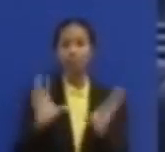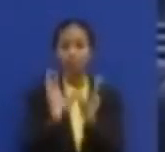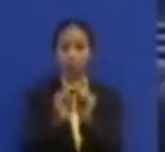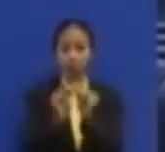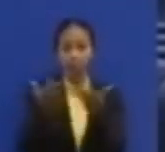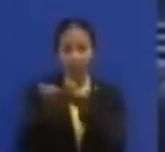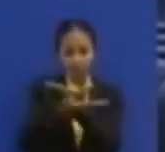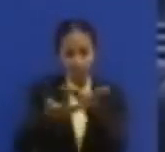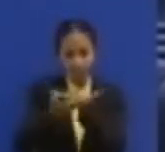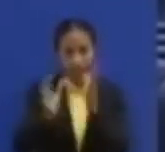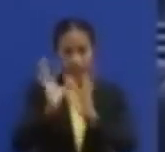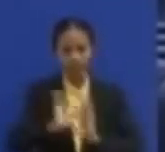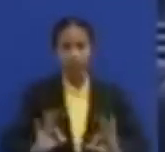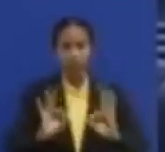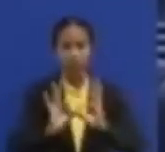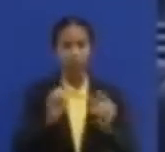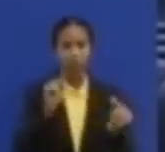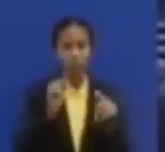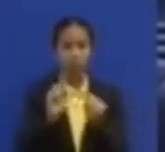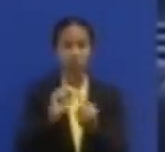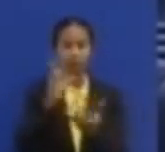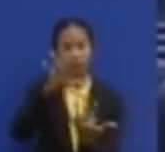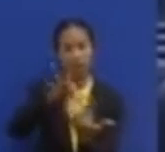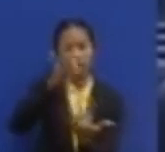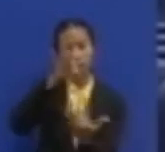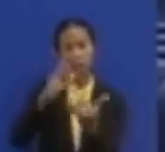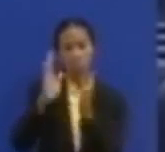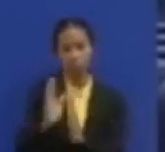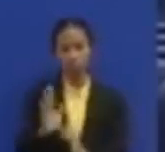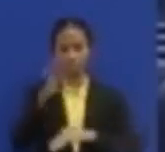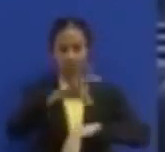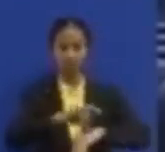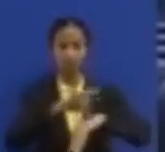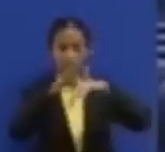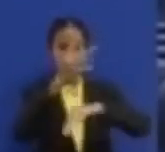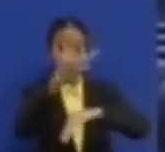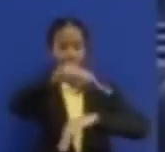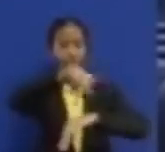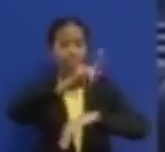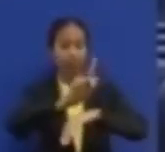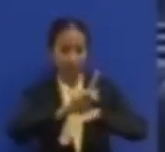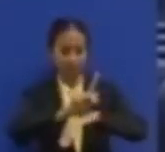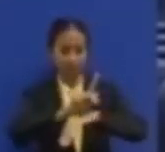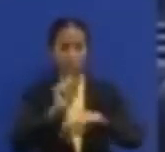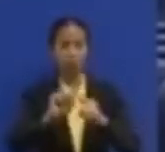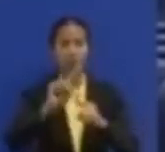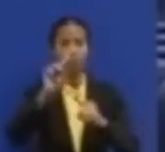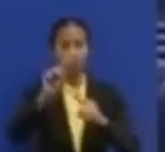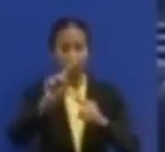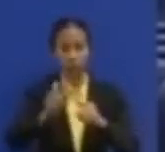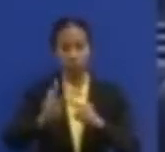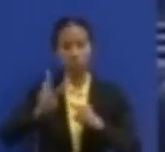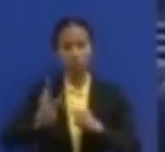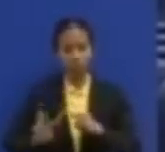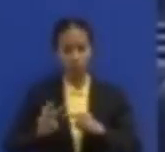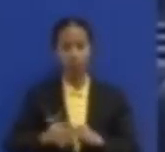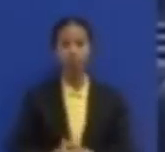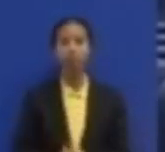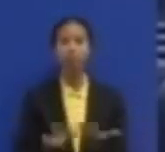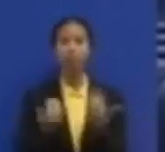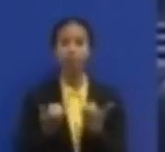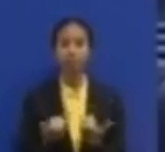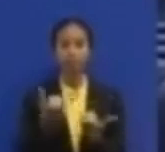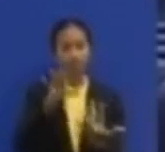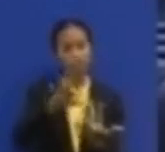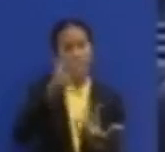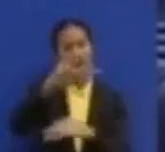ญก็คือการพิจารณาคัดเลือกบุคคลขึ้นมาดำรงตำแหน่งเป็นประธานสภาผู้แทนราษฎรคนที่1และคนที่2ครับ สำหรับการเลือกประธานและร